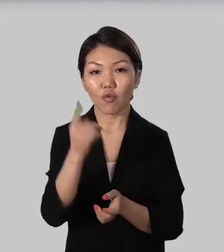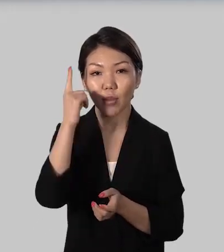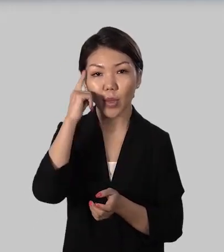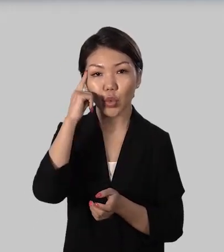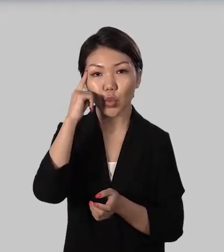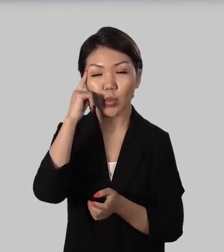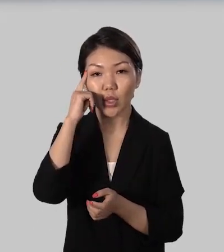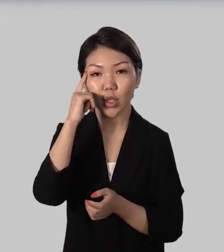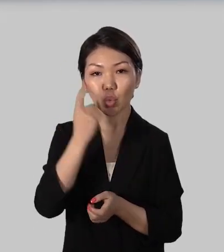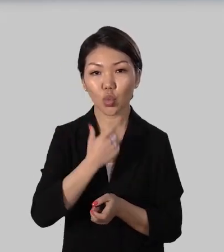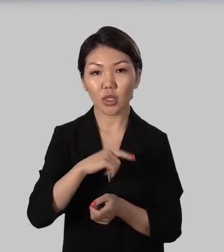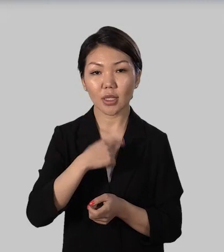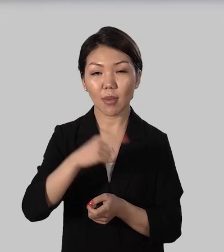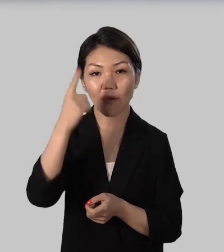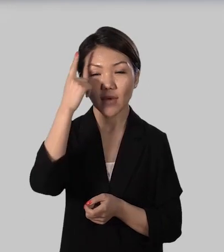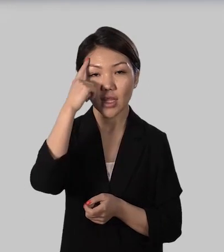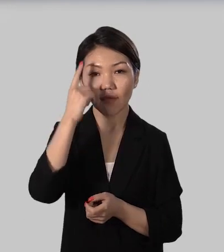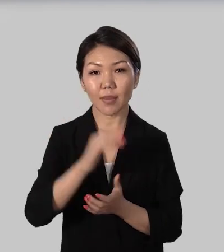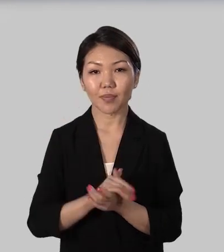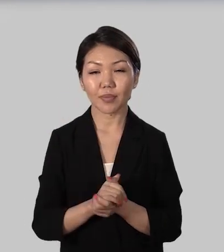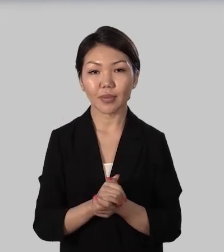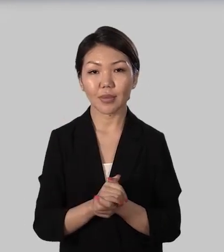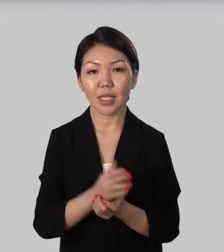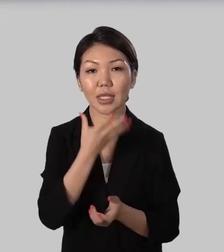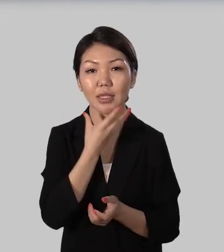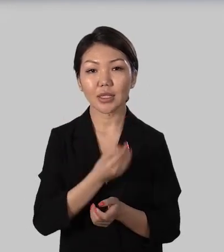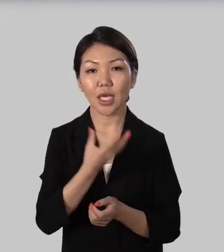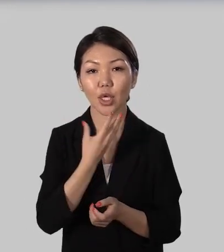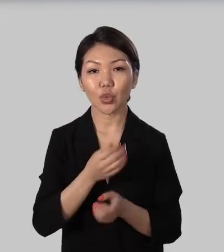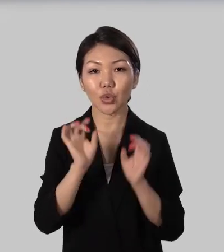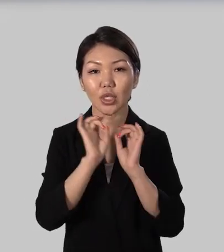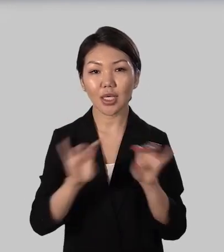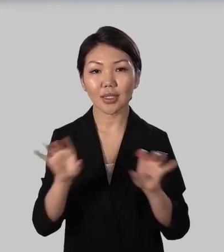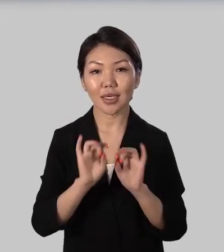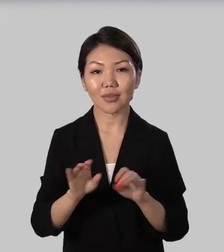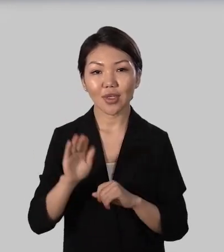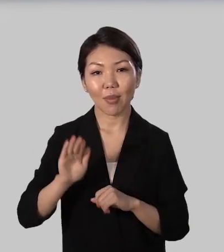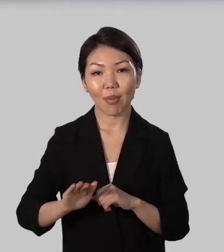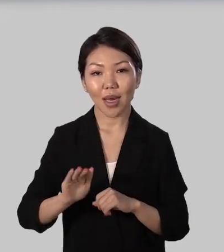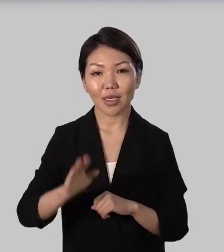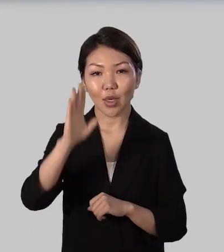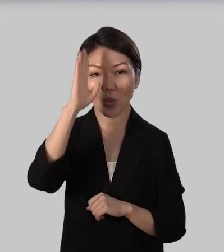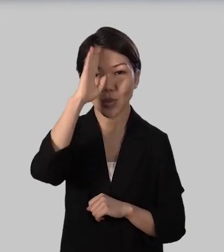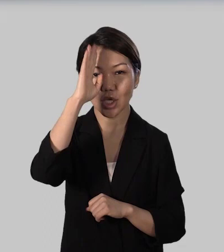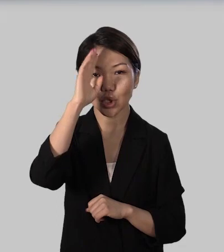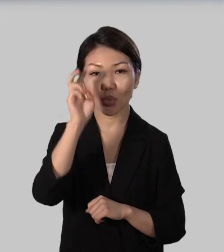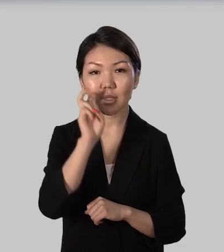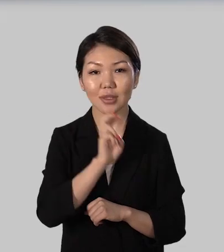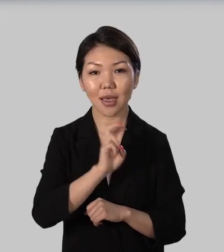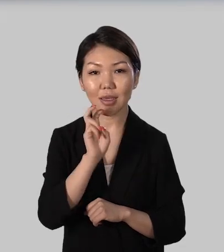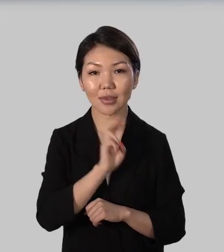дедушку рассказывающего маленькому мальчику сказки какое время